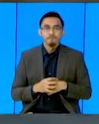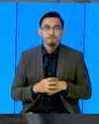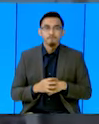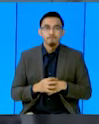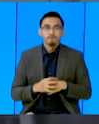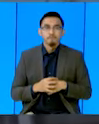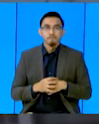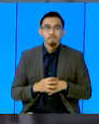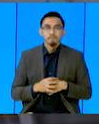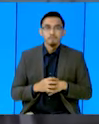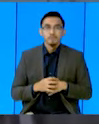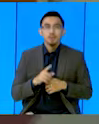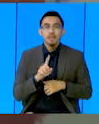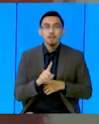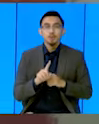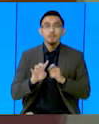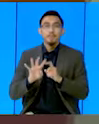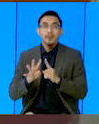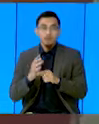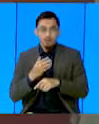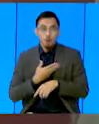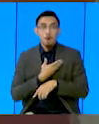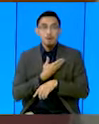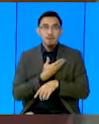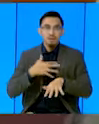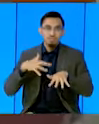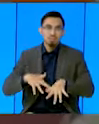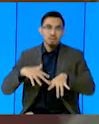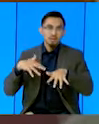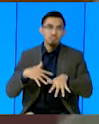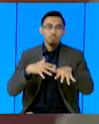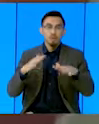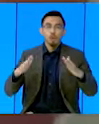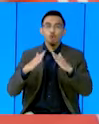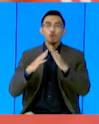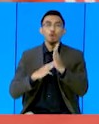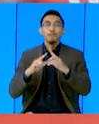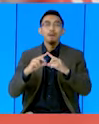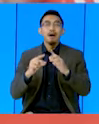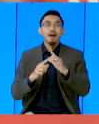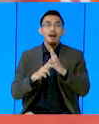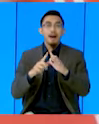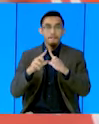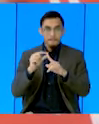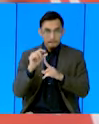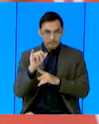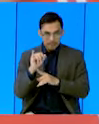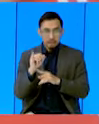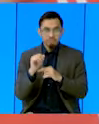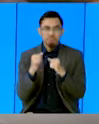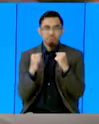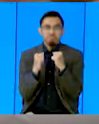Atau sekitar 114 korban banjir lahar dingin Galodo Gunung Marapi tinggal berdesakan di posko pengungsian di ruang kelas SDN